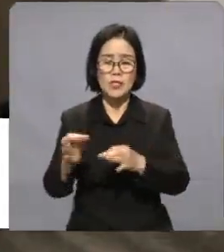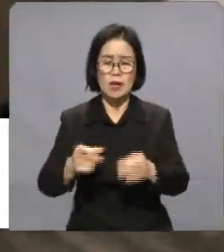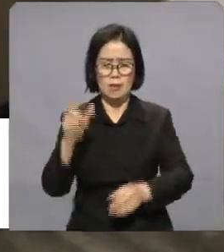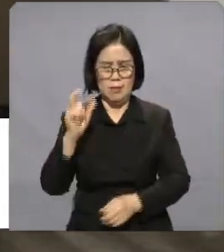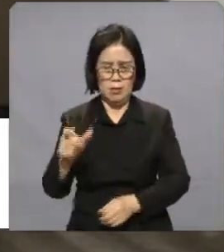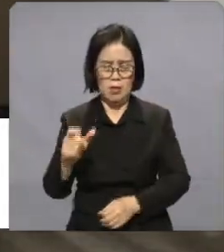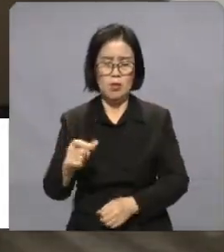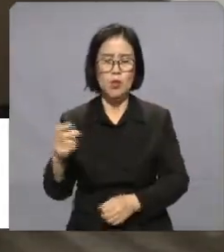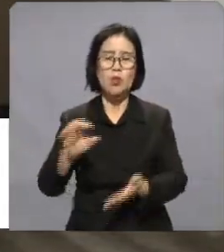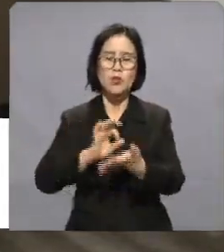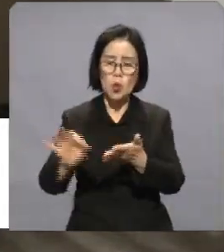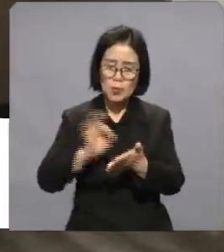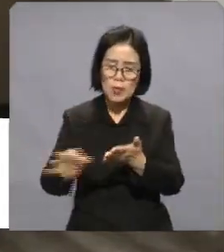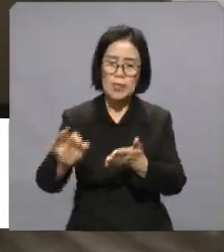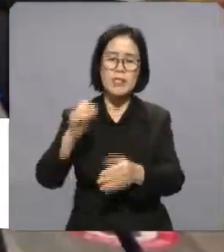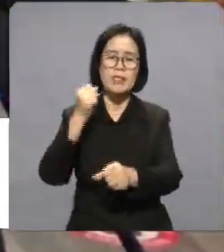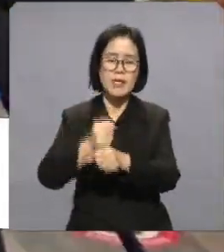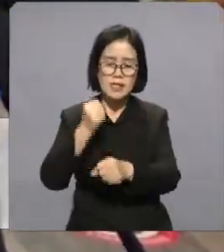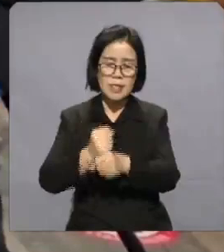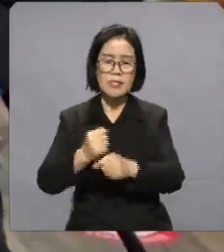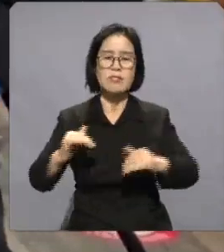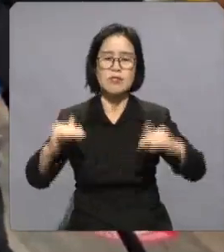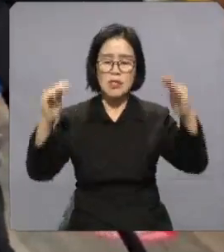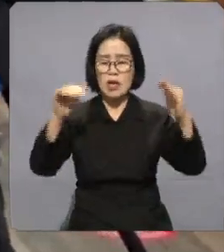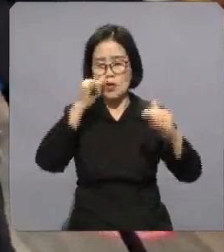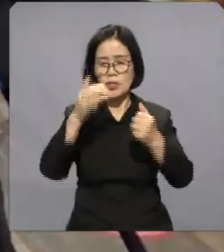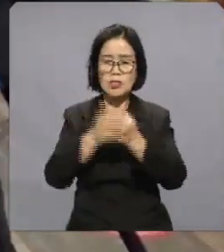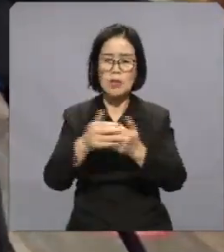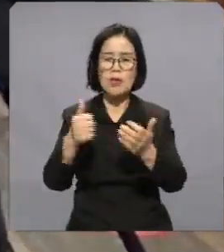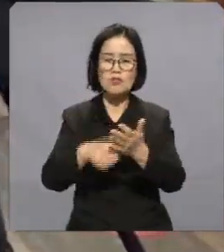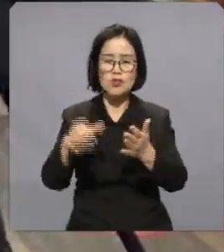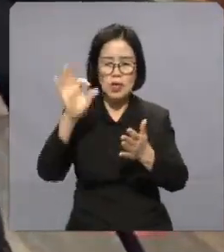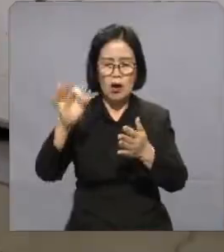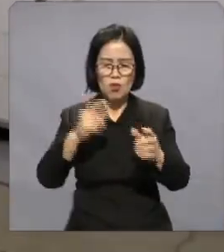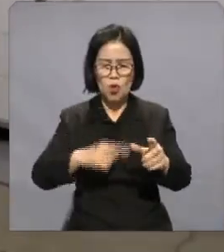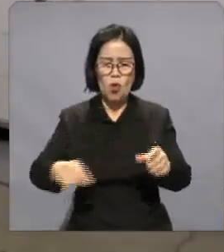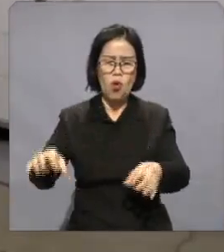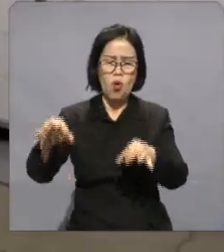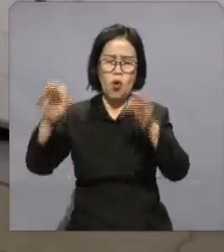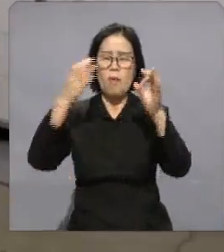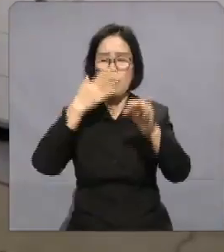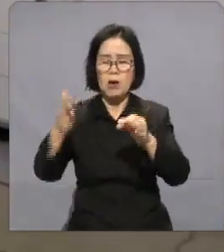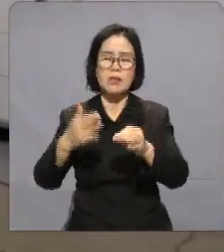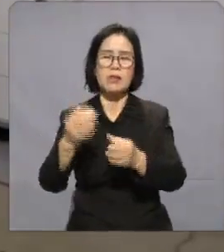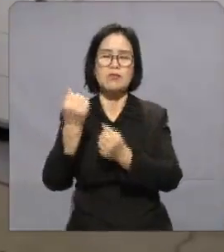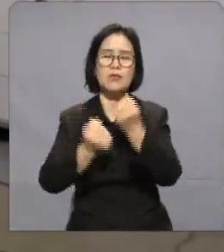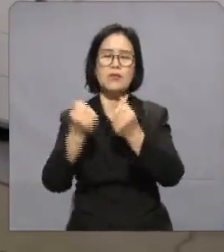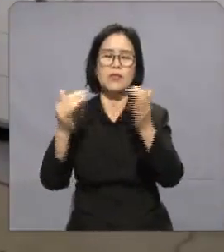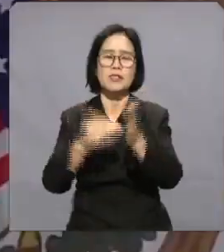강력한 데다 소비와 생산도 성장하고 있어 물가가 또 오를 수 있다고 설명했습니다